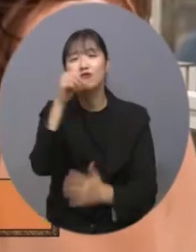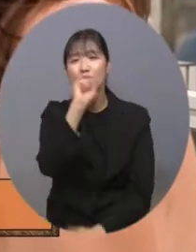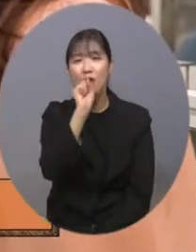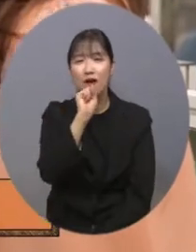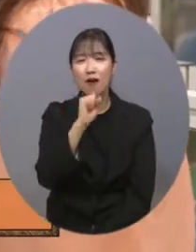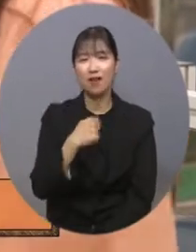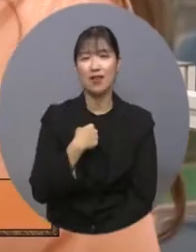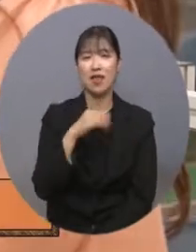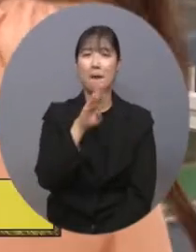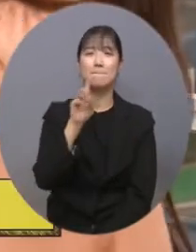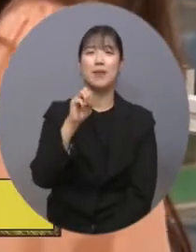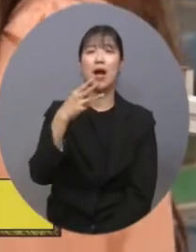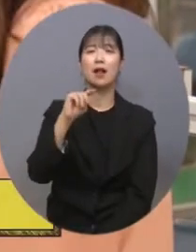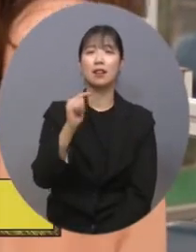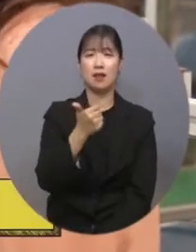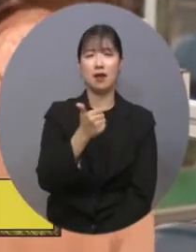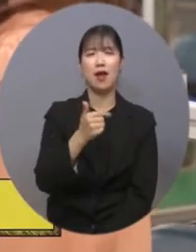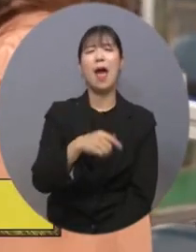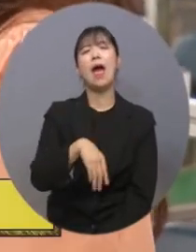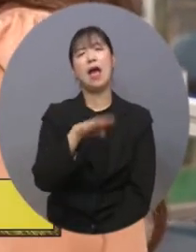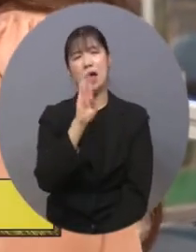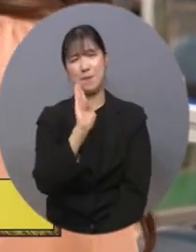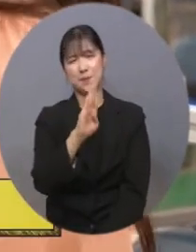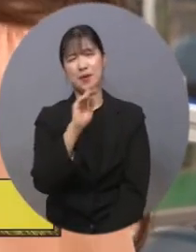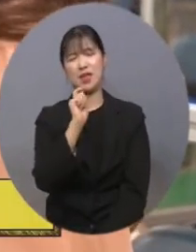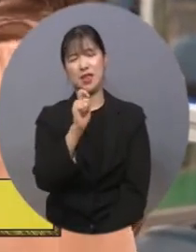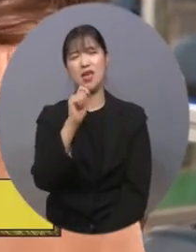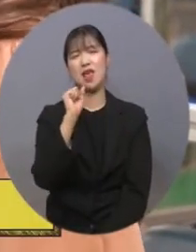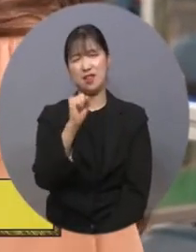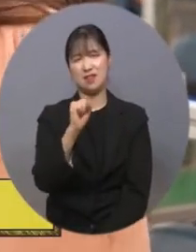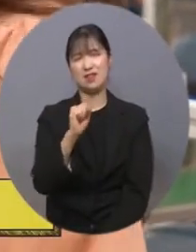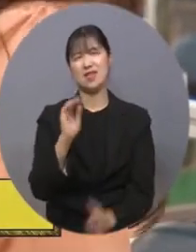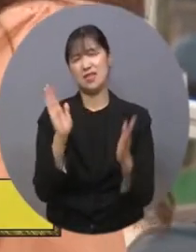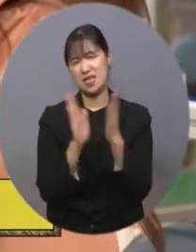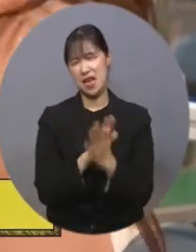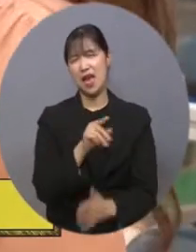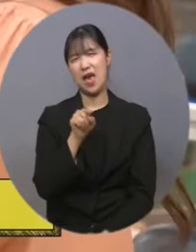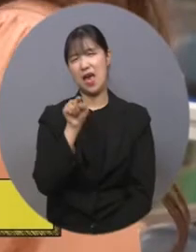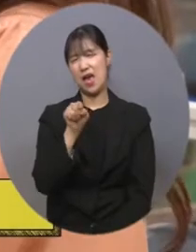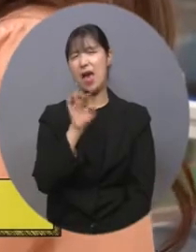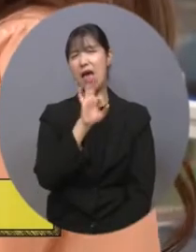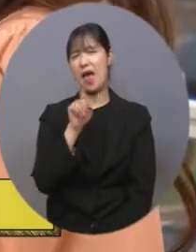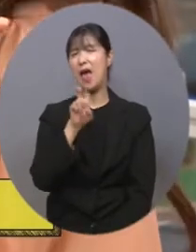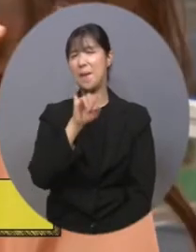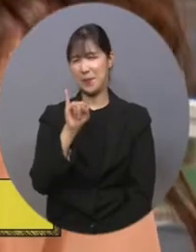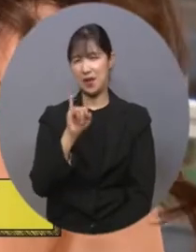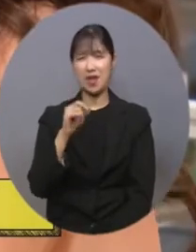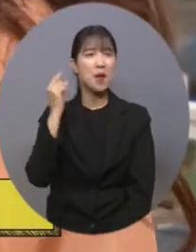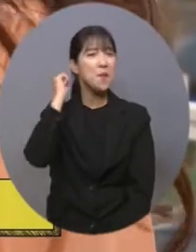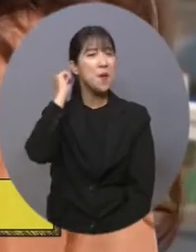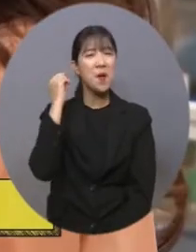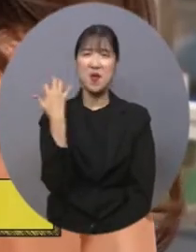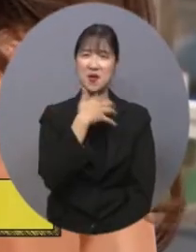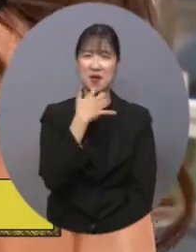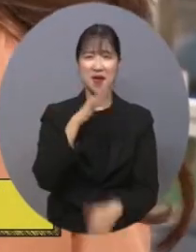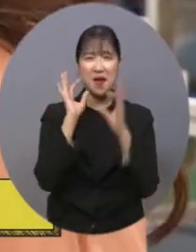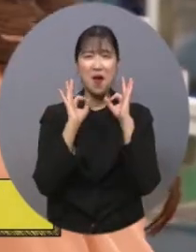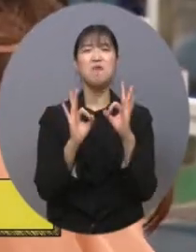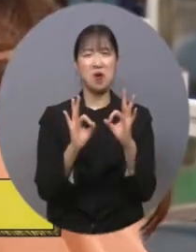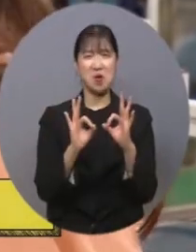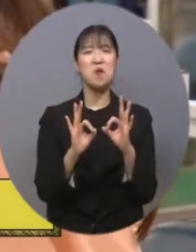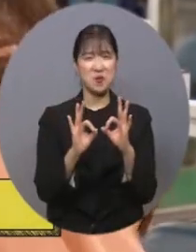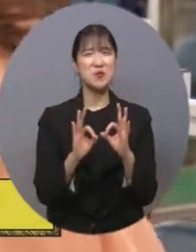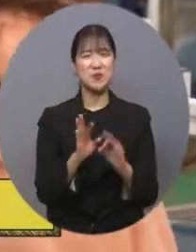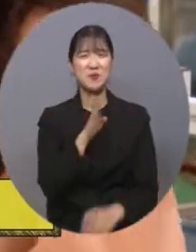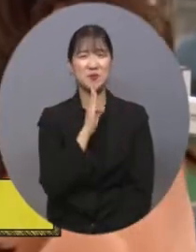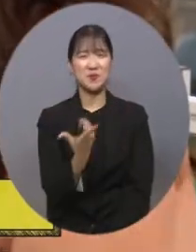좋아하세요? 방탄소년단. BTS. 역시 아미셨구나. 그래서 지금 헤어 컬러도 되게 핫하세요.